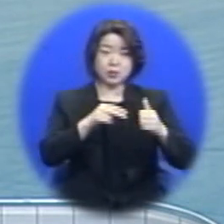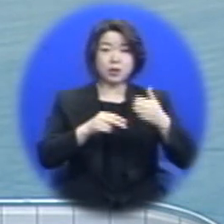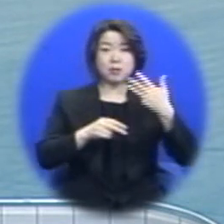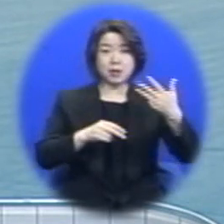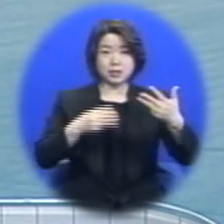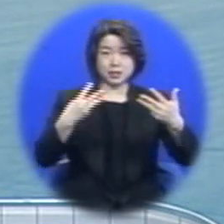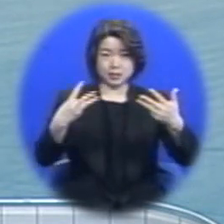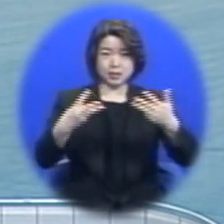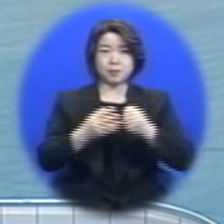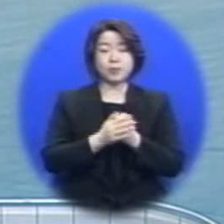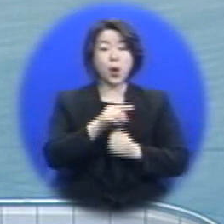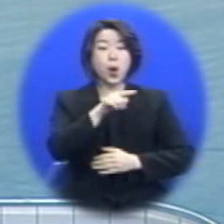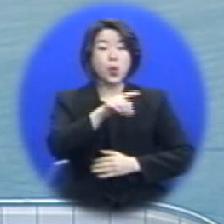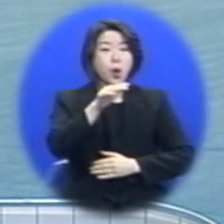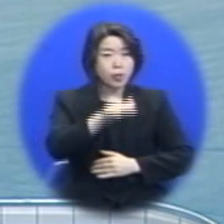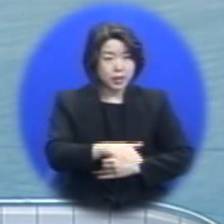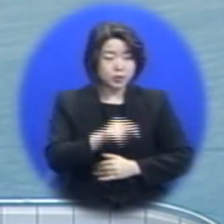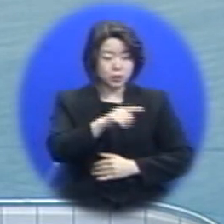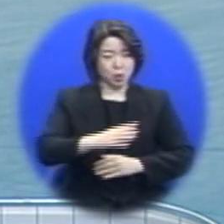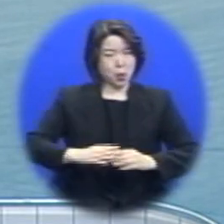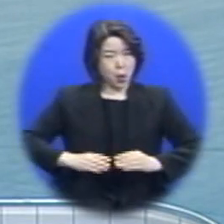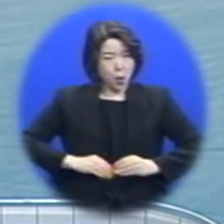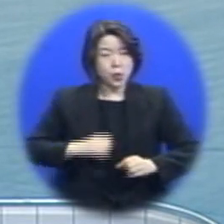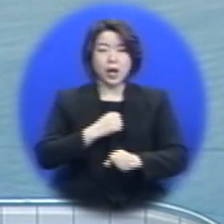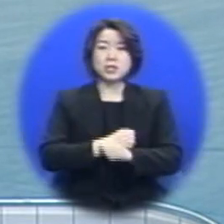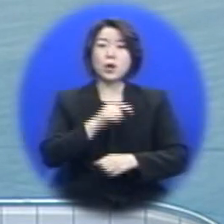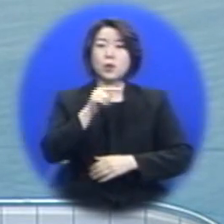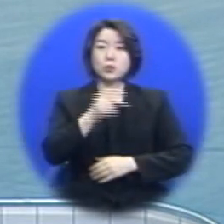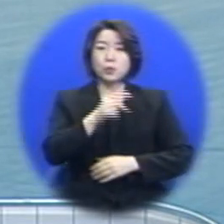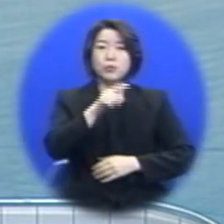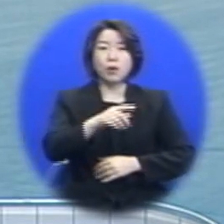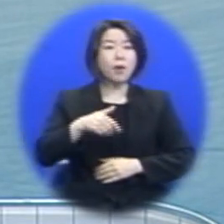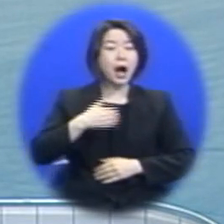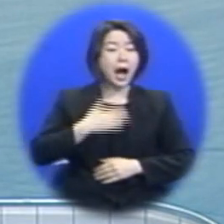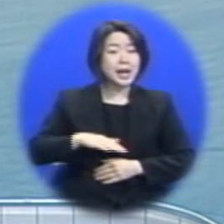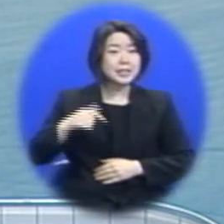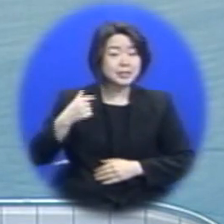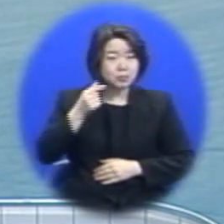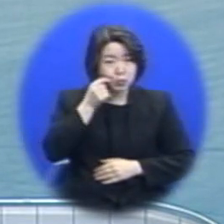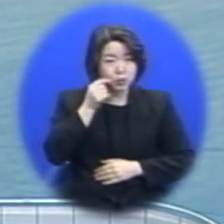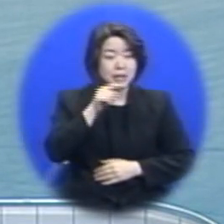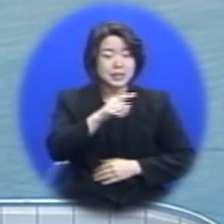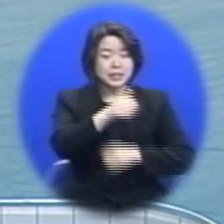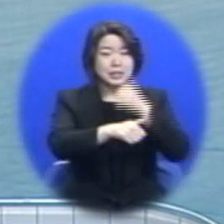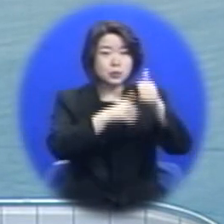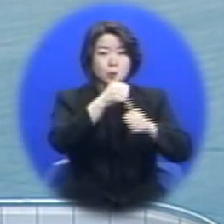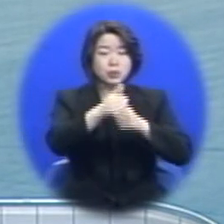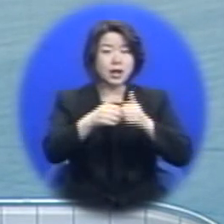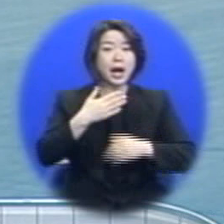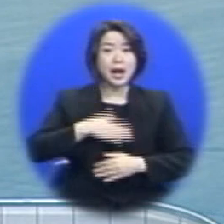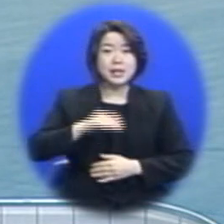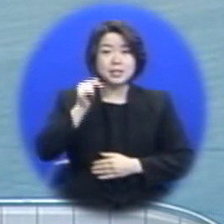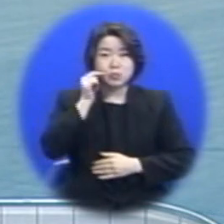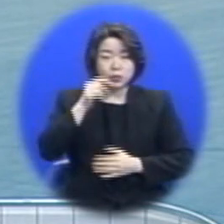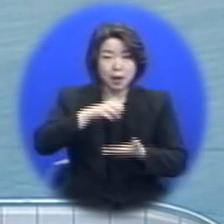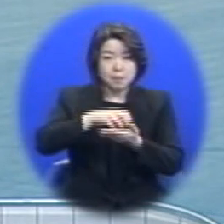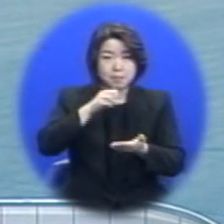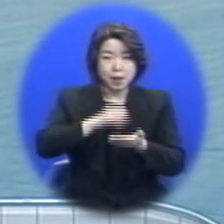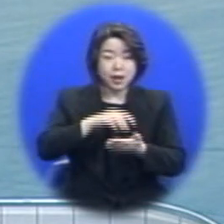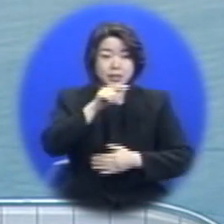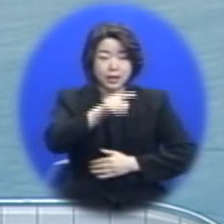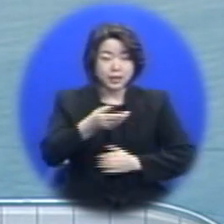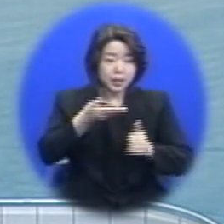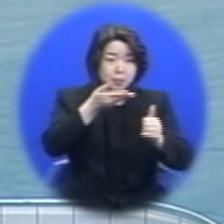너를 낮추시며 너를 줄이게 하시며 또 너도 알지 못하며 내 조상들도 알지 못하던 만나를 내게 먹이신